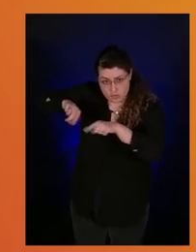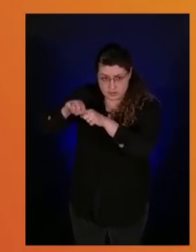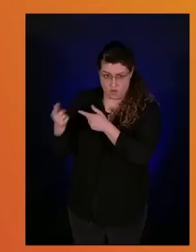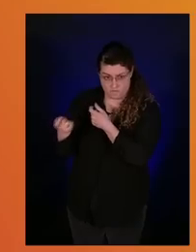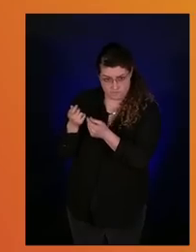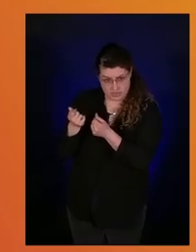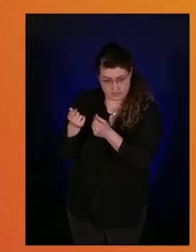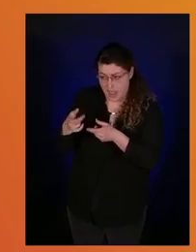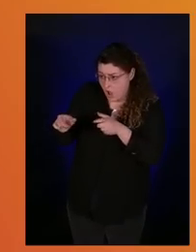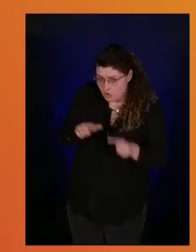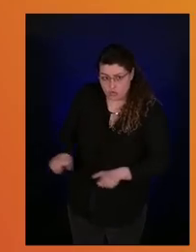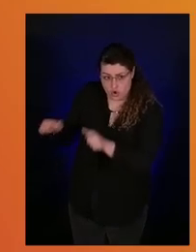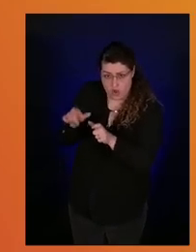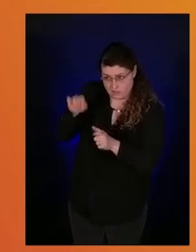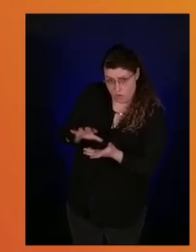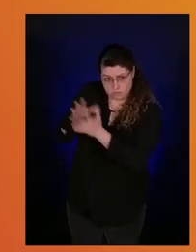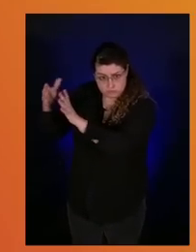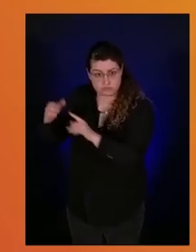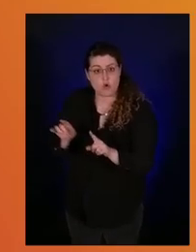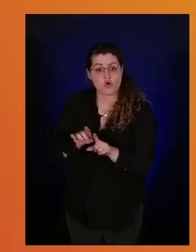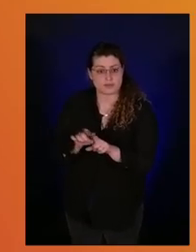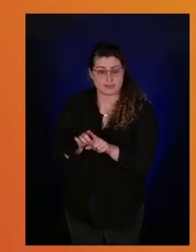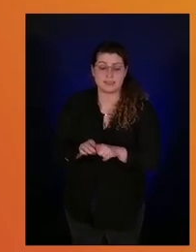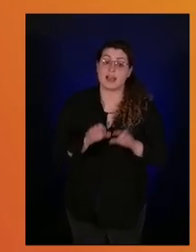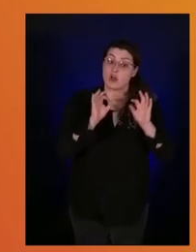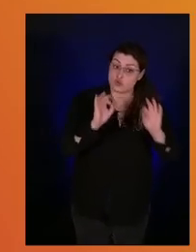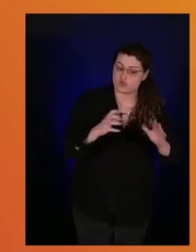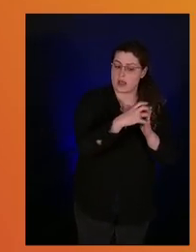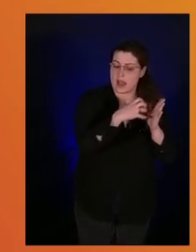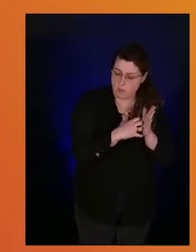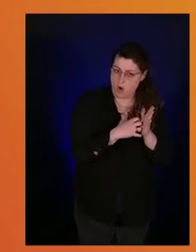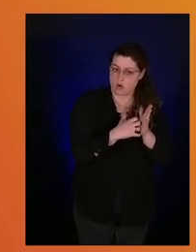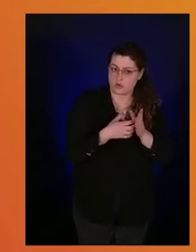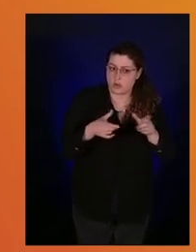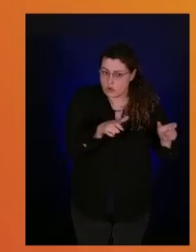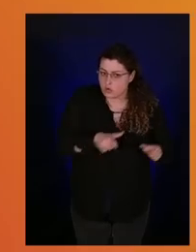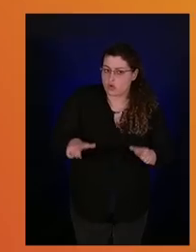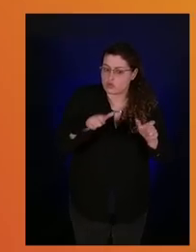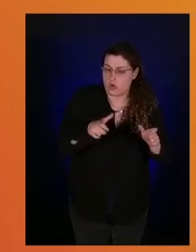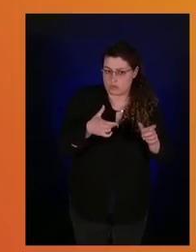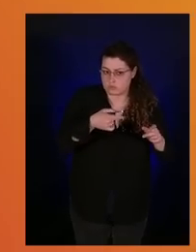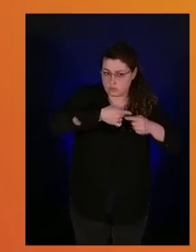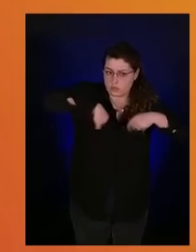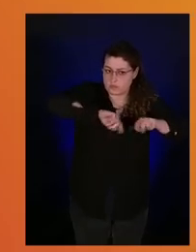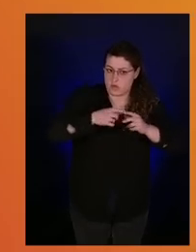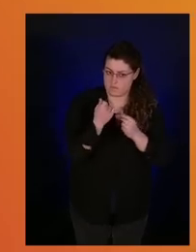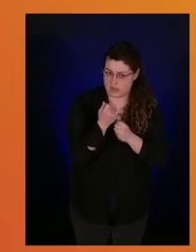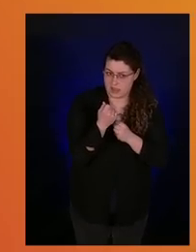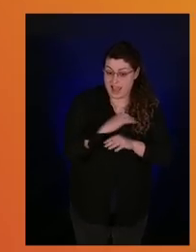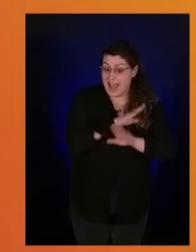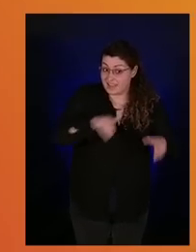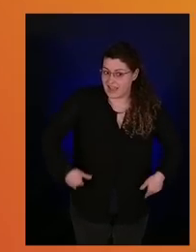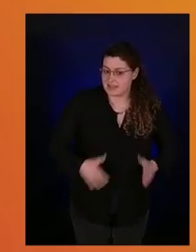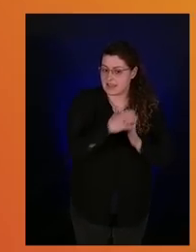financière de contrôle. C'est d'ailleurs le rapport de la commission de contrôle financière confédérale qui sera le dernier rapport à vous